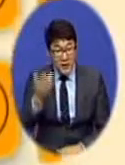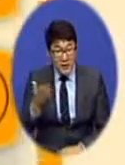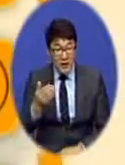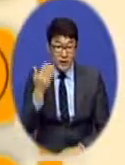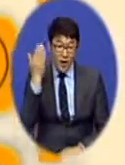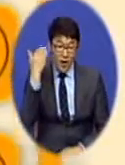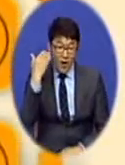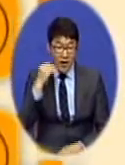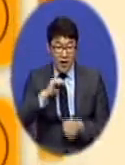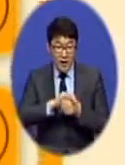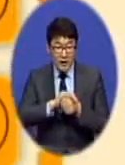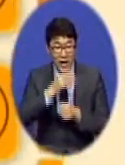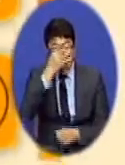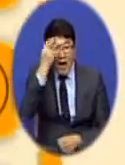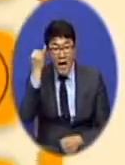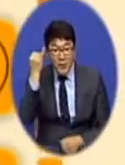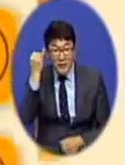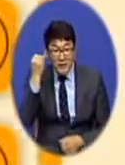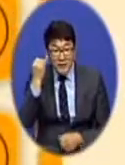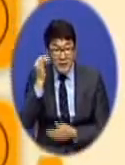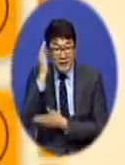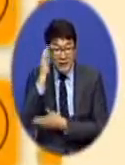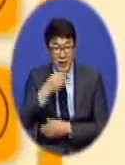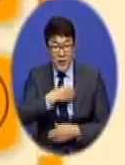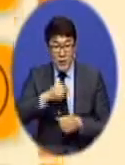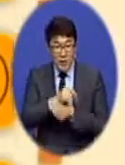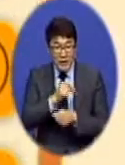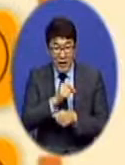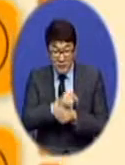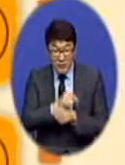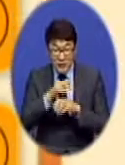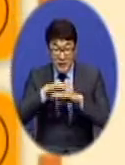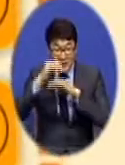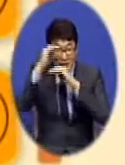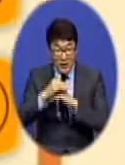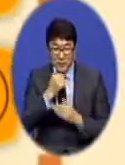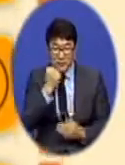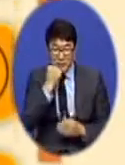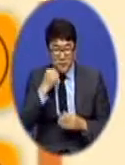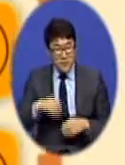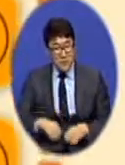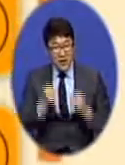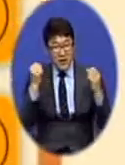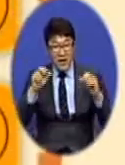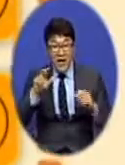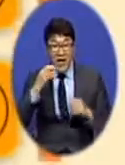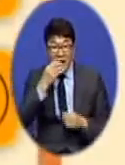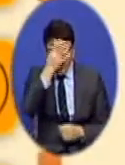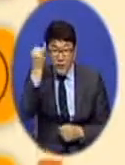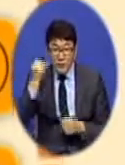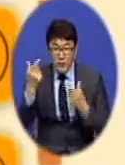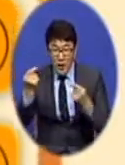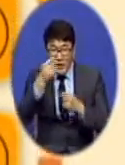예, 지난주에 경상도 예. 할매 시리즈. 그렇죠. 동사무소 시리즈 했죠. 대박났죠. 예, 네. 너무 웃겼어요. 그 할매가 이번에는 서울에 오게 됩니다. 아, 같은